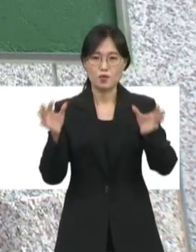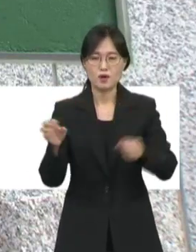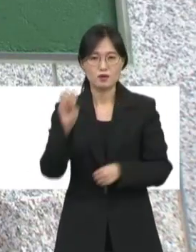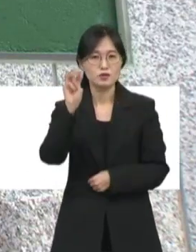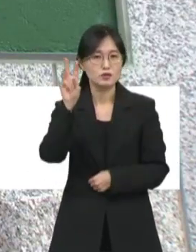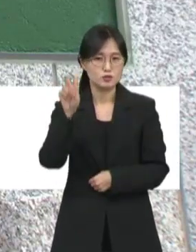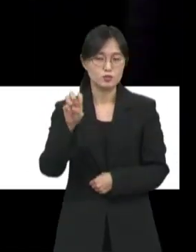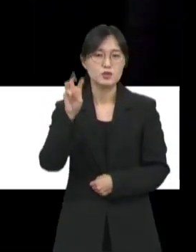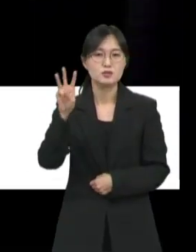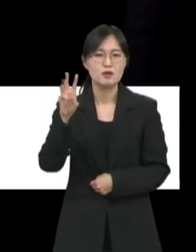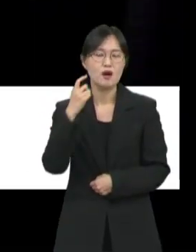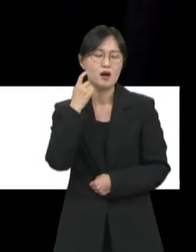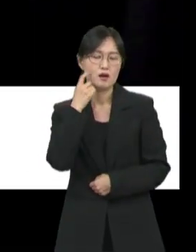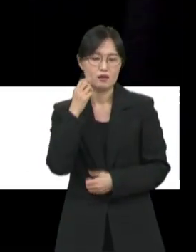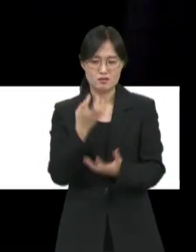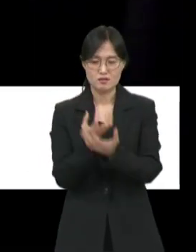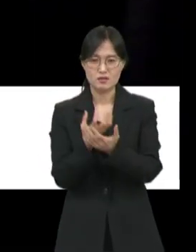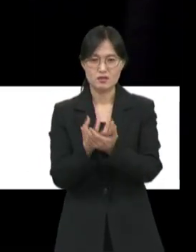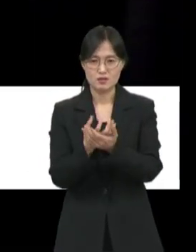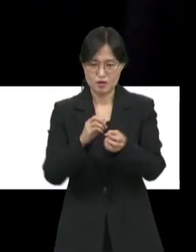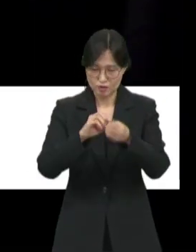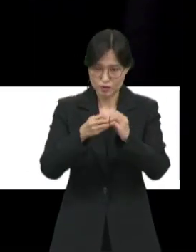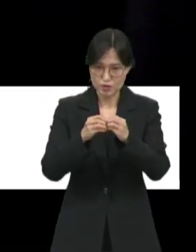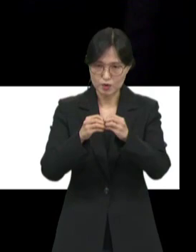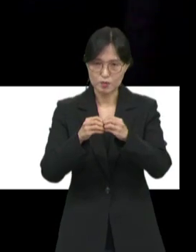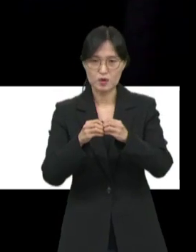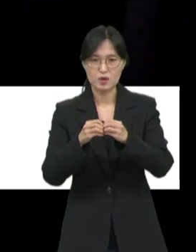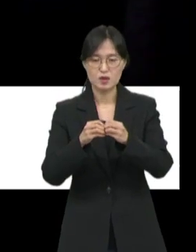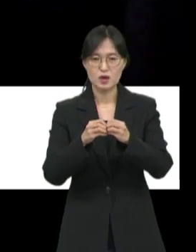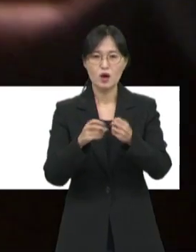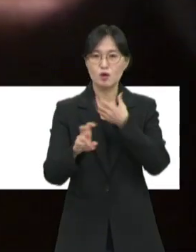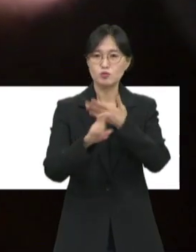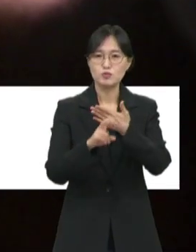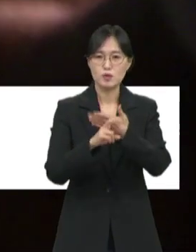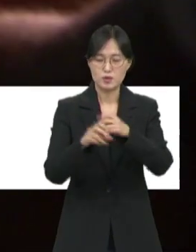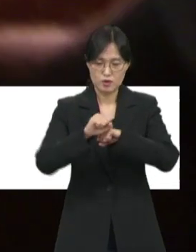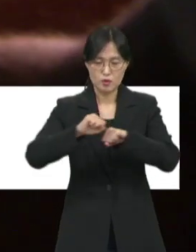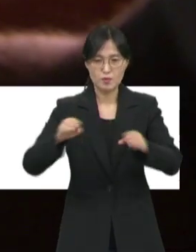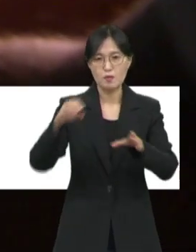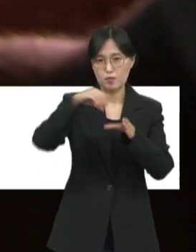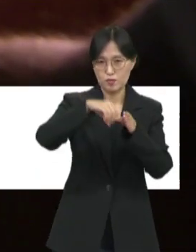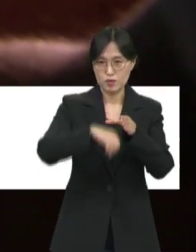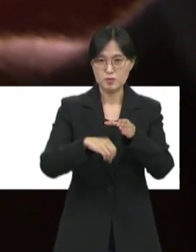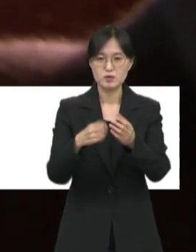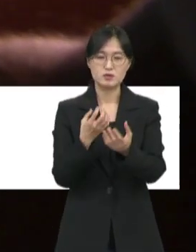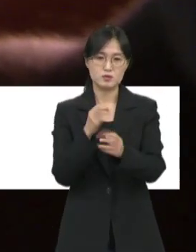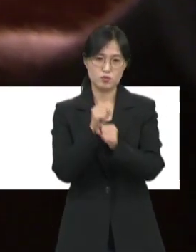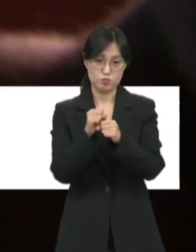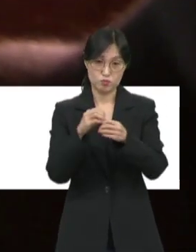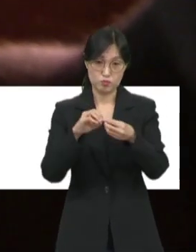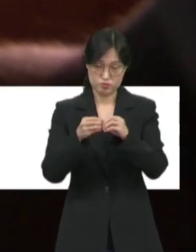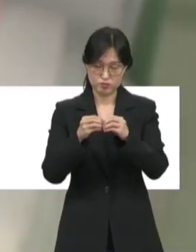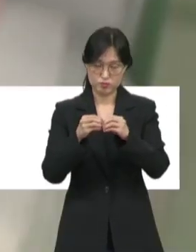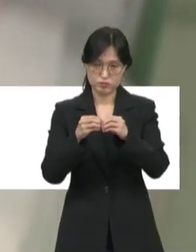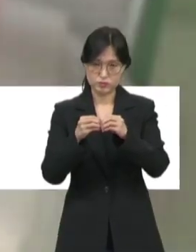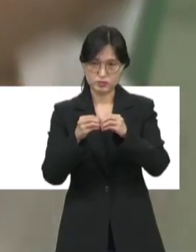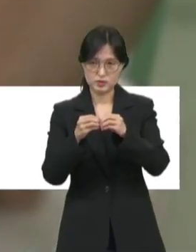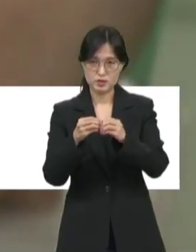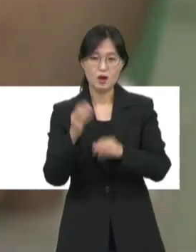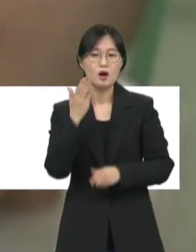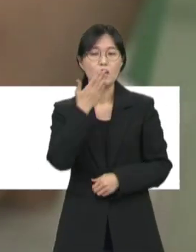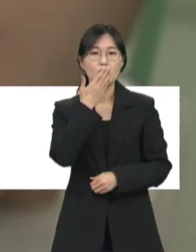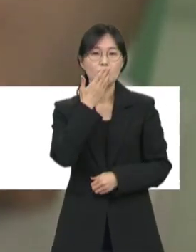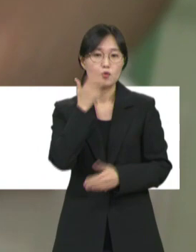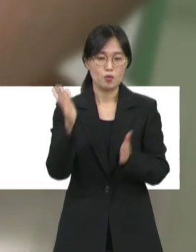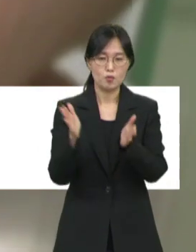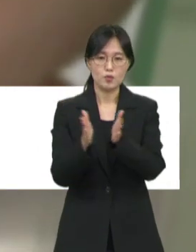걸쳐 사업 구역 밖의 토지를 포함시키거나 면적을 부풀려 허위서류를 작성하고 공범들 의로 16억 원